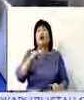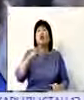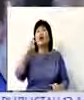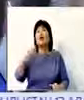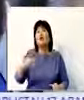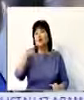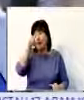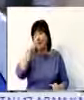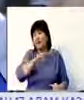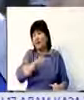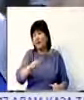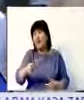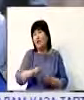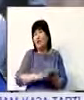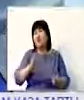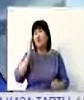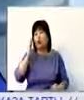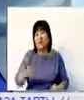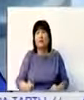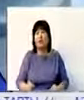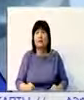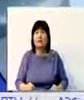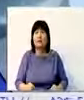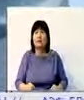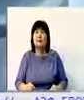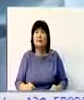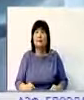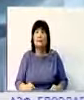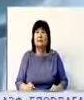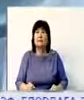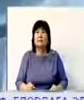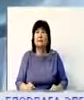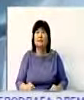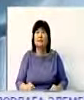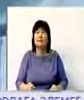дейін жалғасатын болады. Дайберген Махамбетәлі, Бекболат Әбденов, Досхан Сәтбай, Қызылорда телеарнасы.